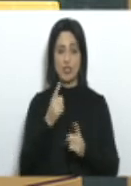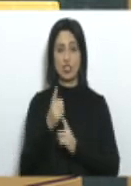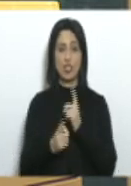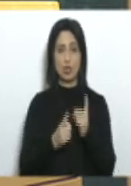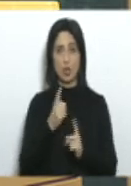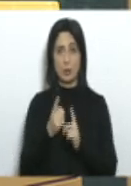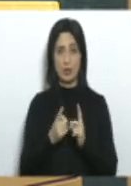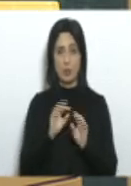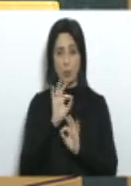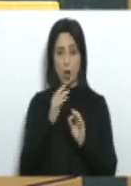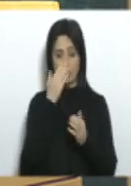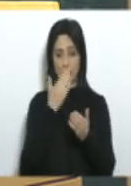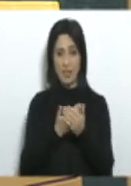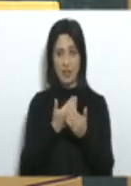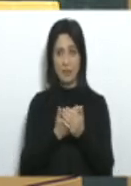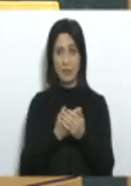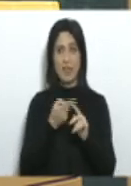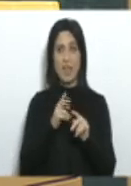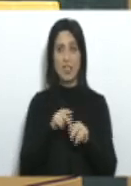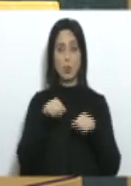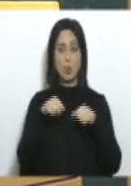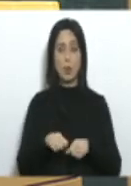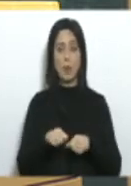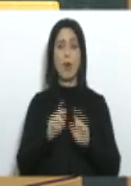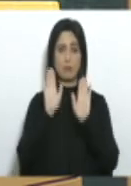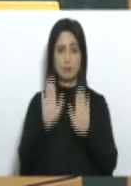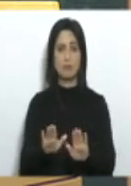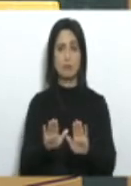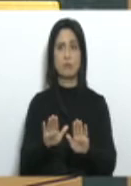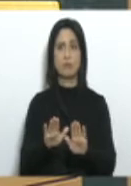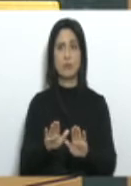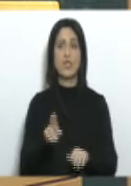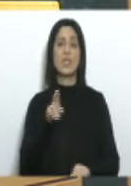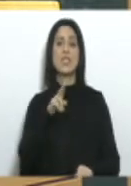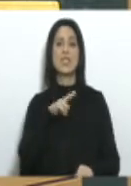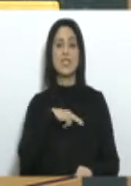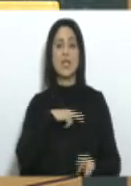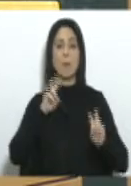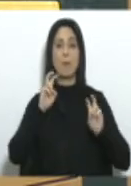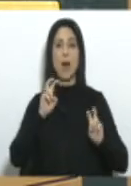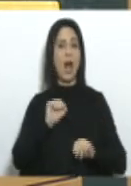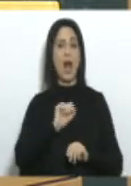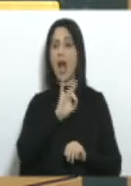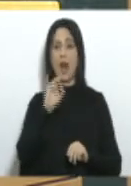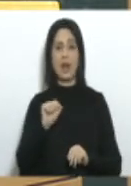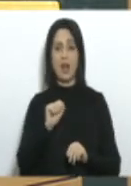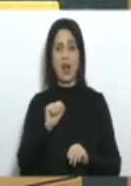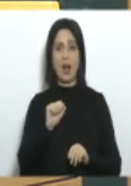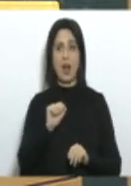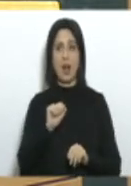შემოთავაზებული შესწორების პროექტის მიხედვით ეს უფლება მიენიჭება საპარლამენტო